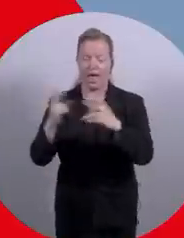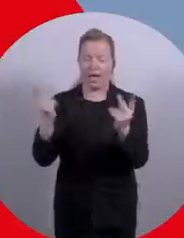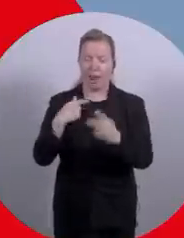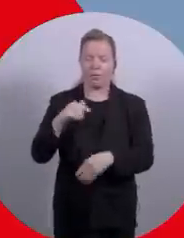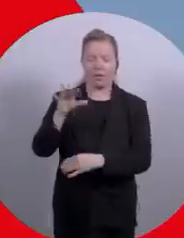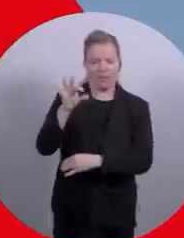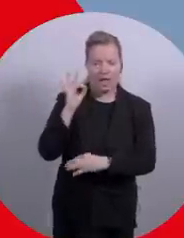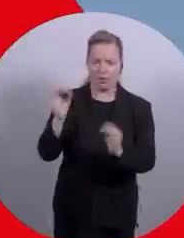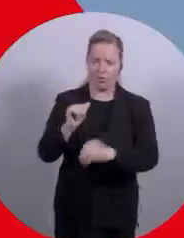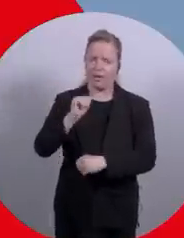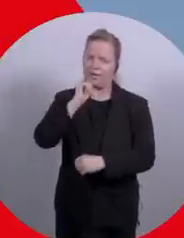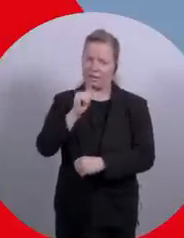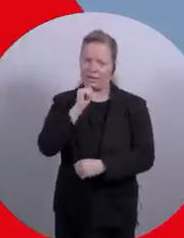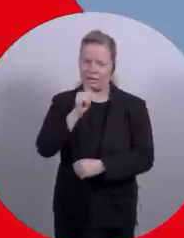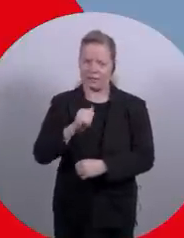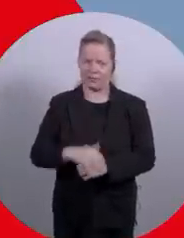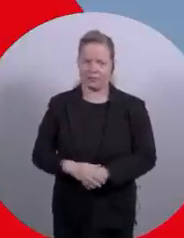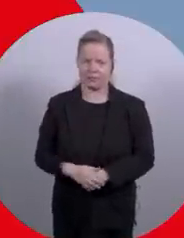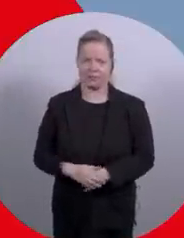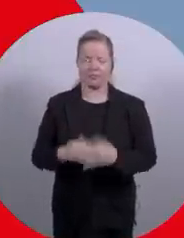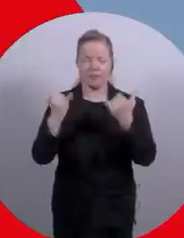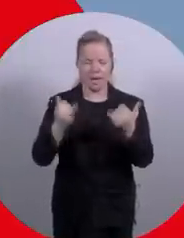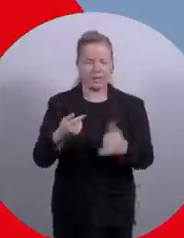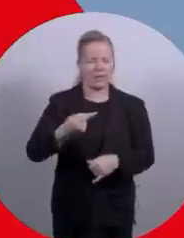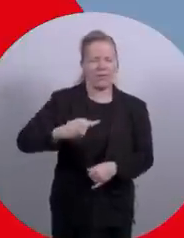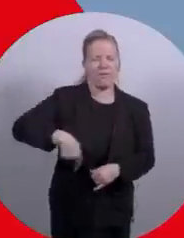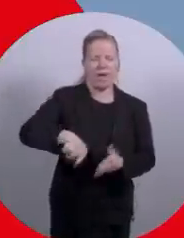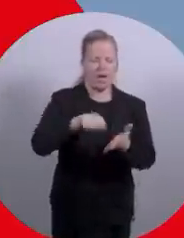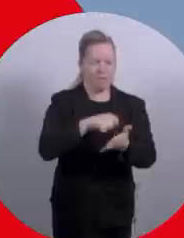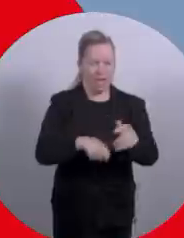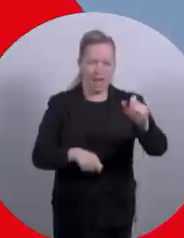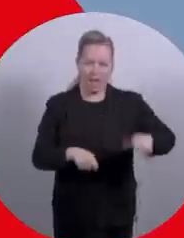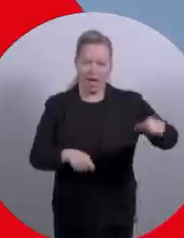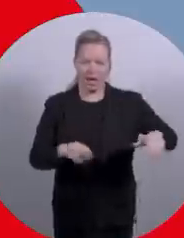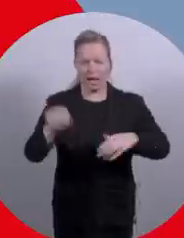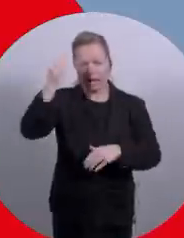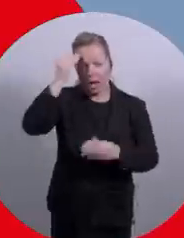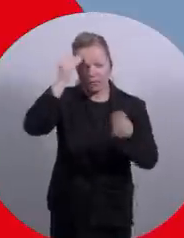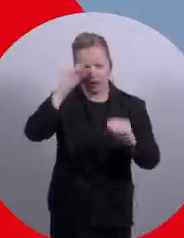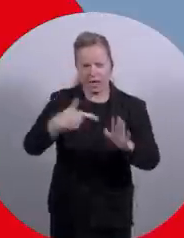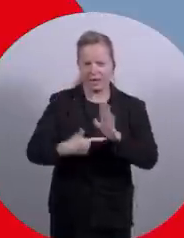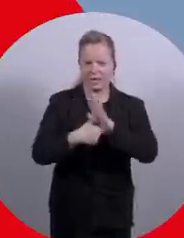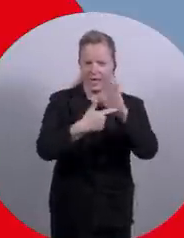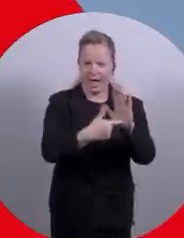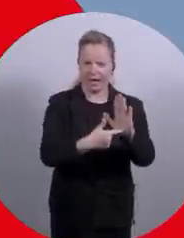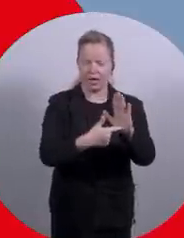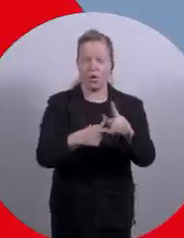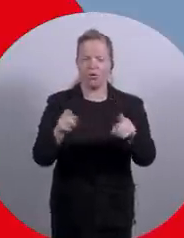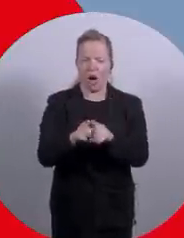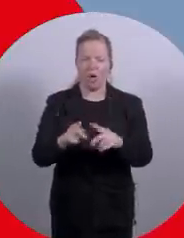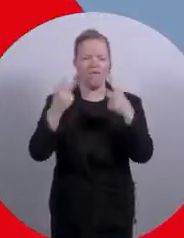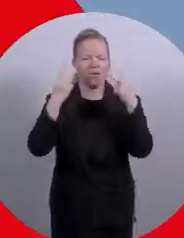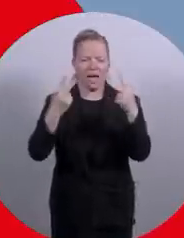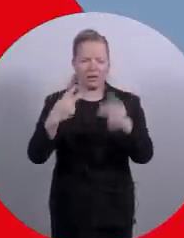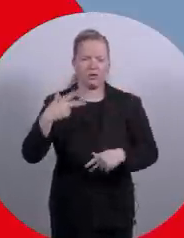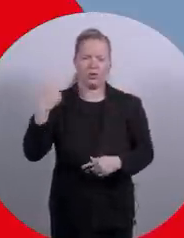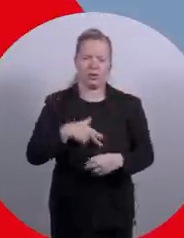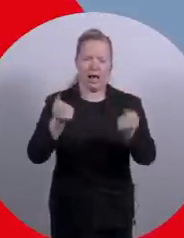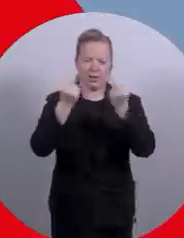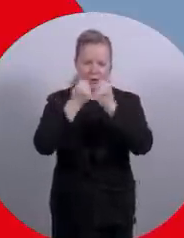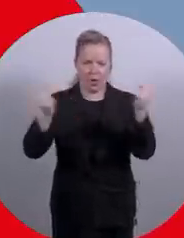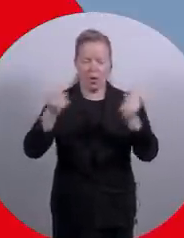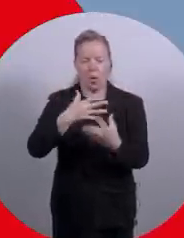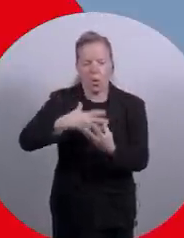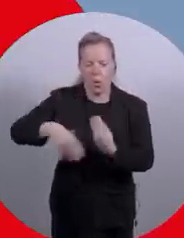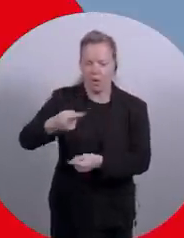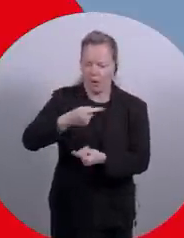jetzt können wir den Wählern unsere Glaubwürdigkeit zeigen und die Werte der Sozialdemokratie auch im Umgang untereinander